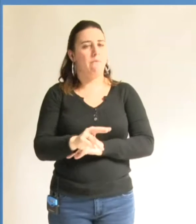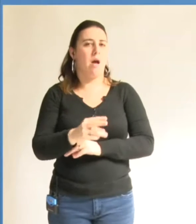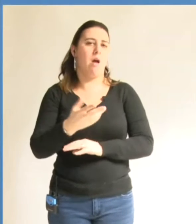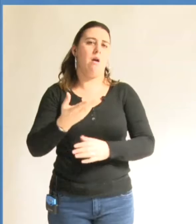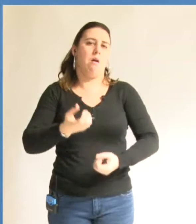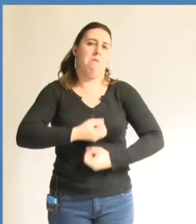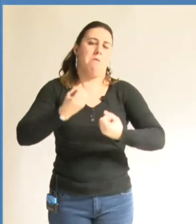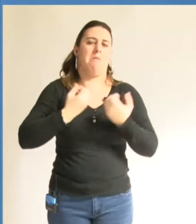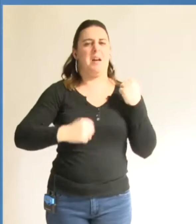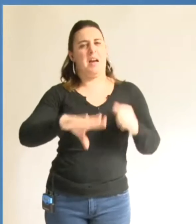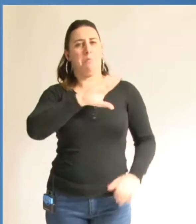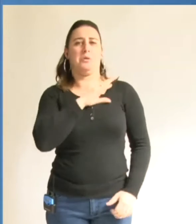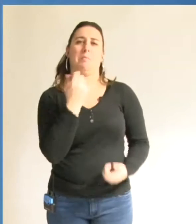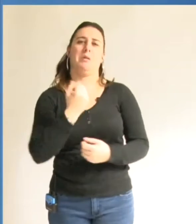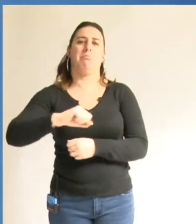discours d'irresponsabilité.